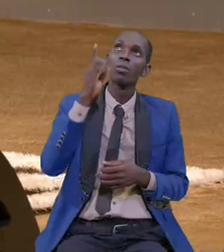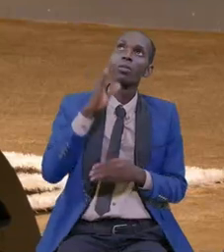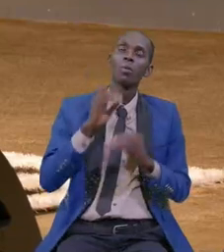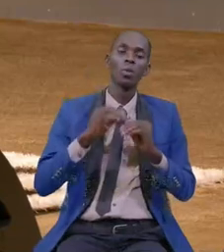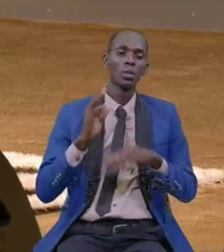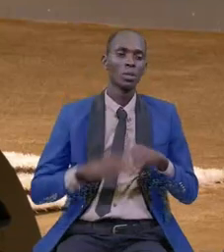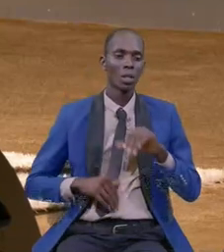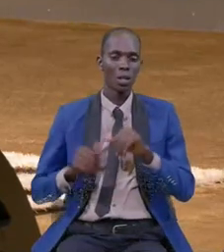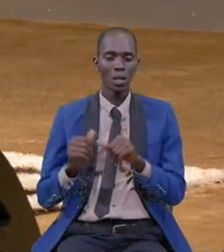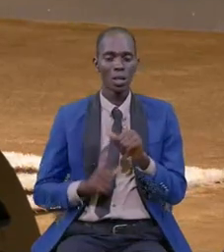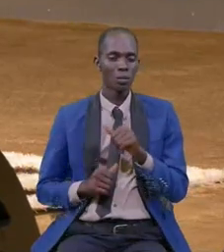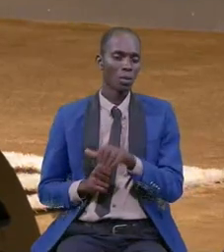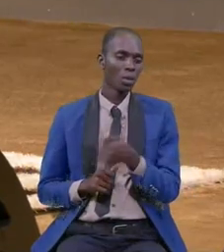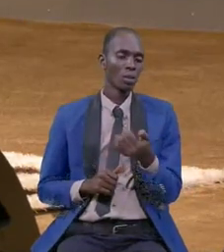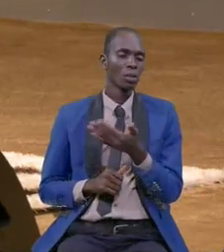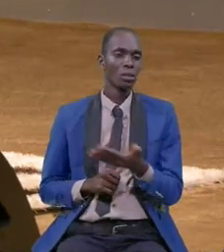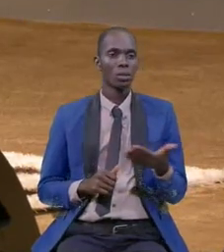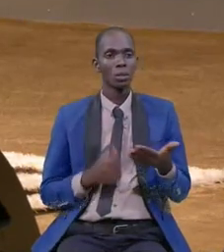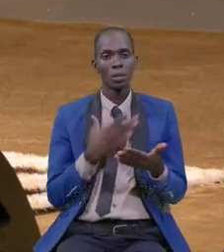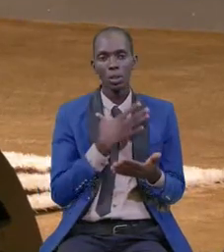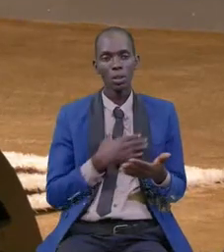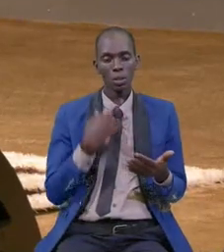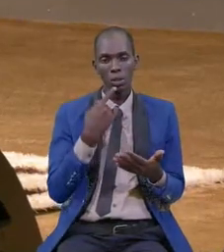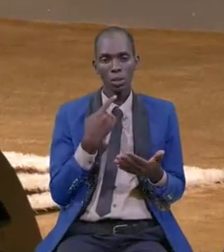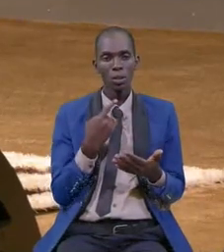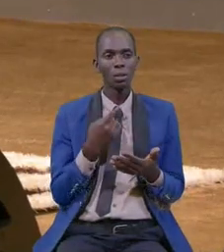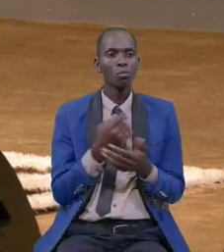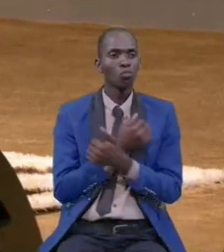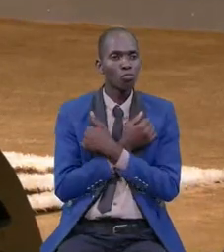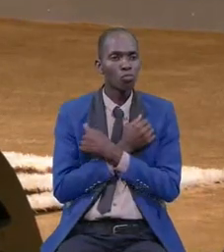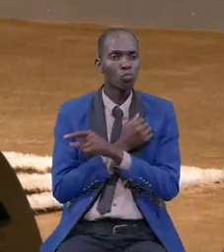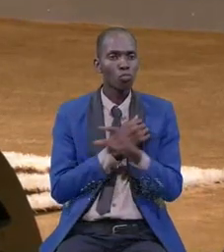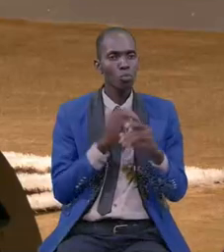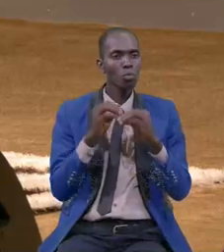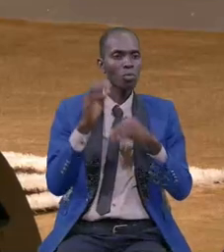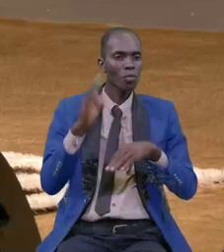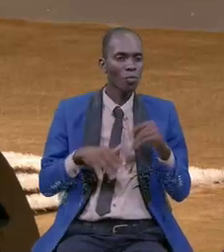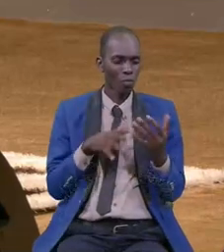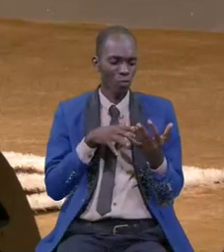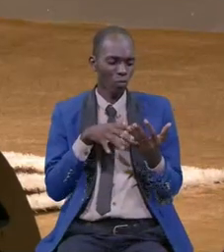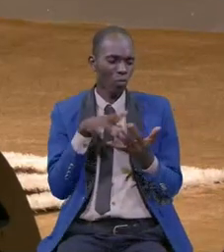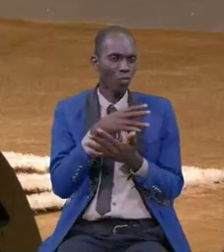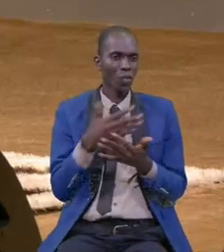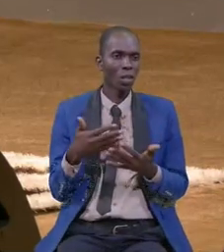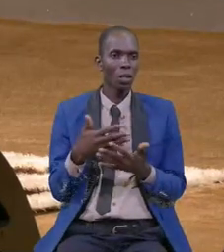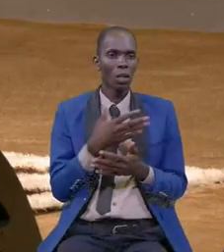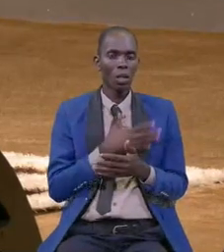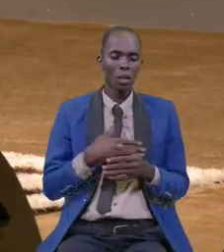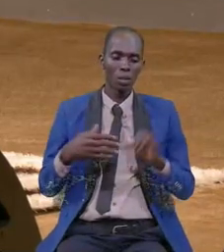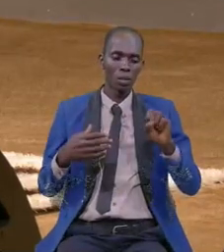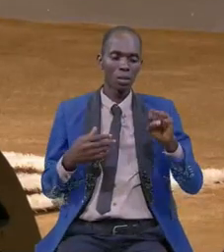posa la question m'aimes-tu plus que ne mêimes ceci il lui répondit oui Seigneur tu sais que